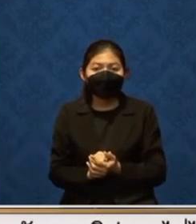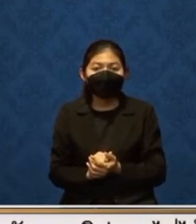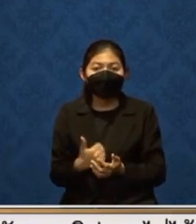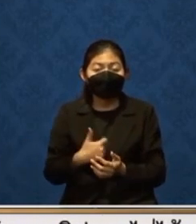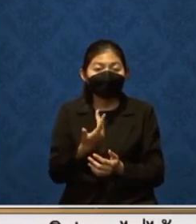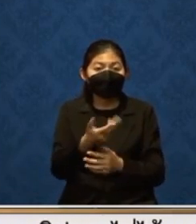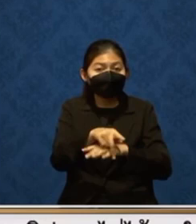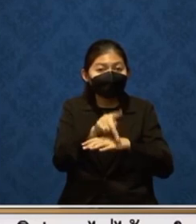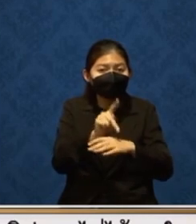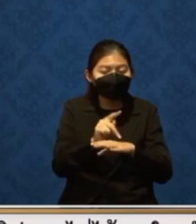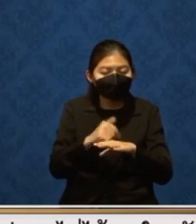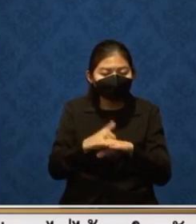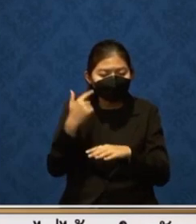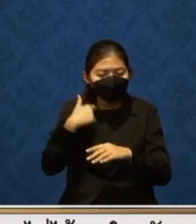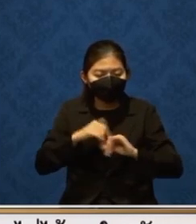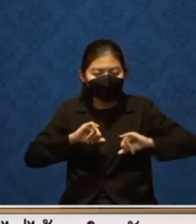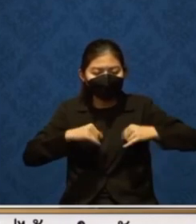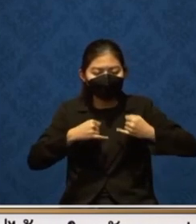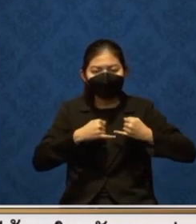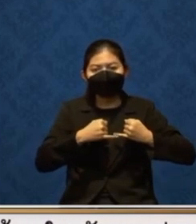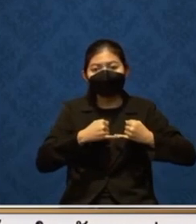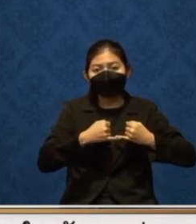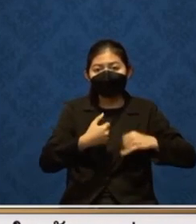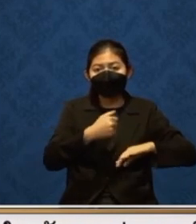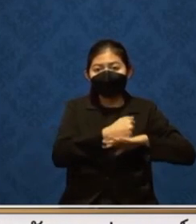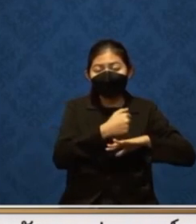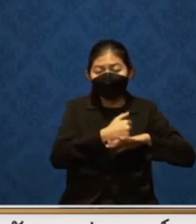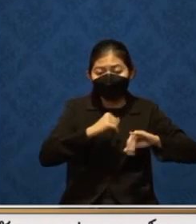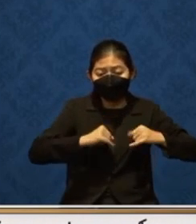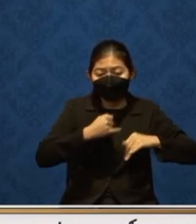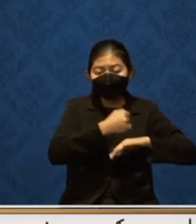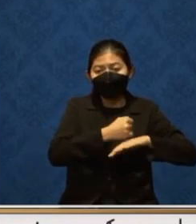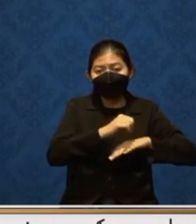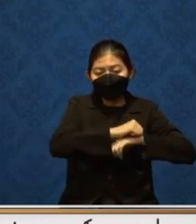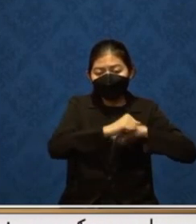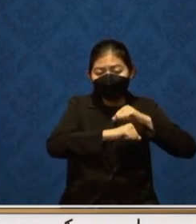เน